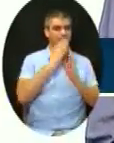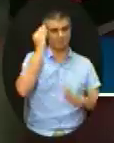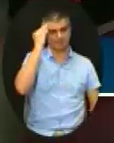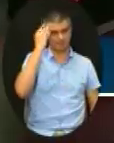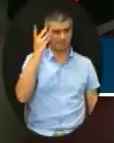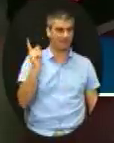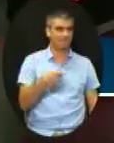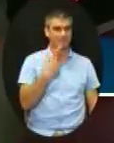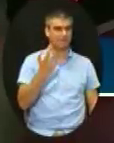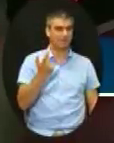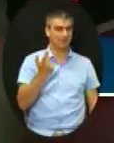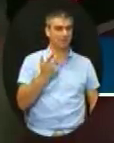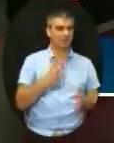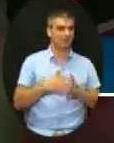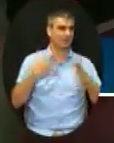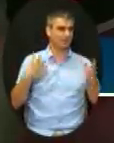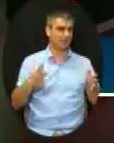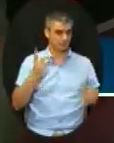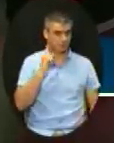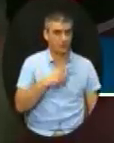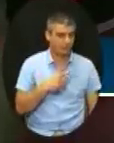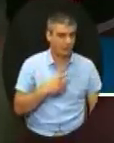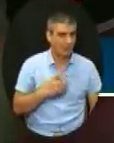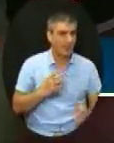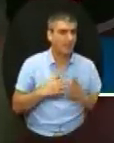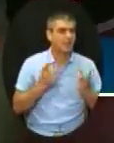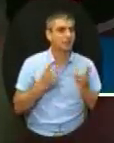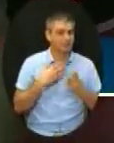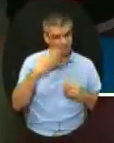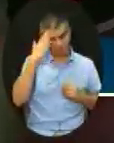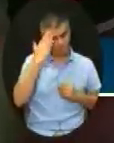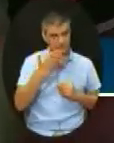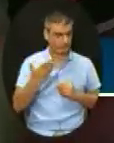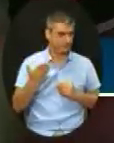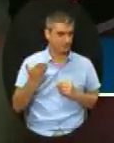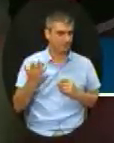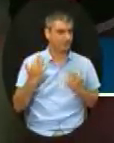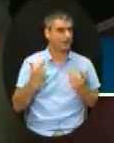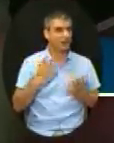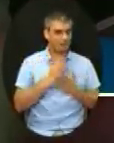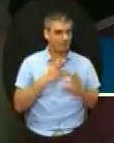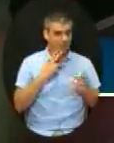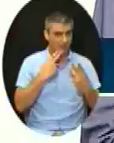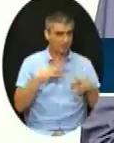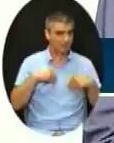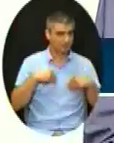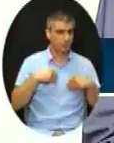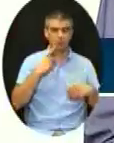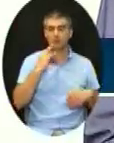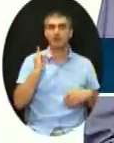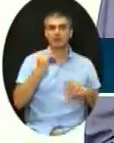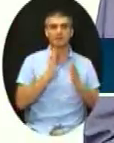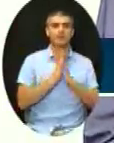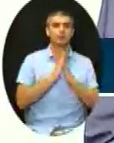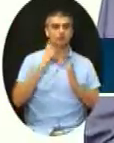ספר ולהתרחבות, מה שנקרא טבעית, אנחנו מכירים את המונח הזה, וכמה נענו? אז בהחלט